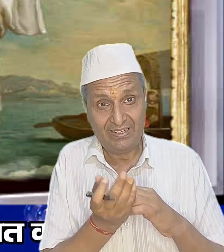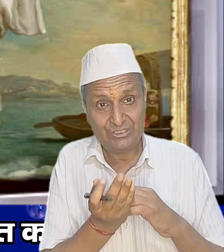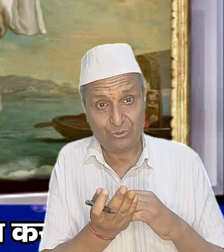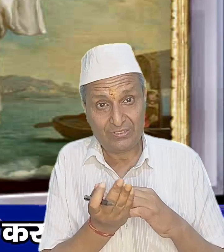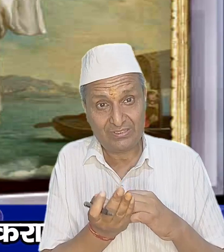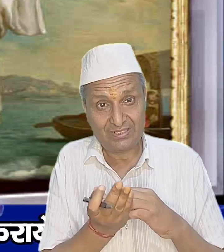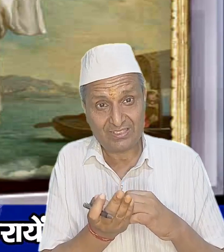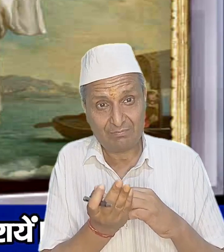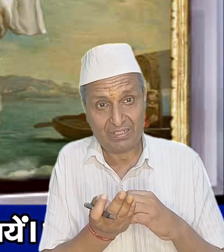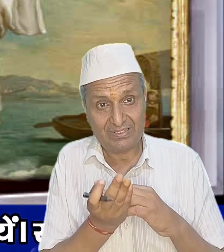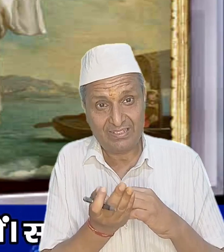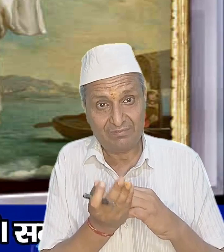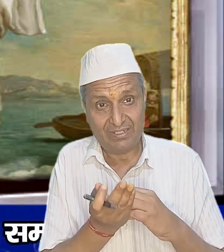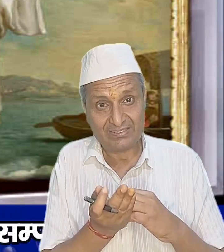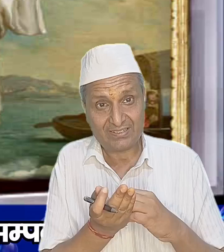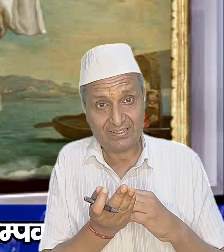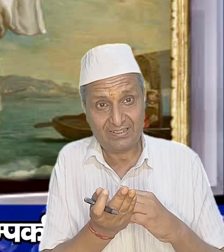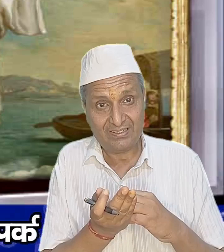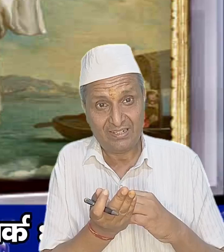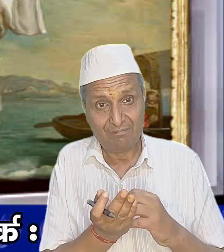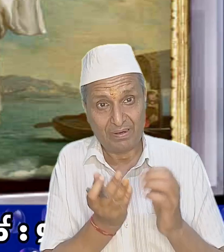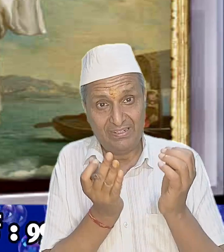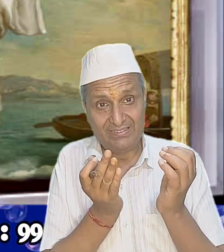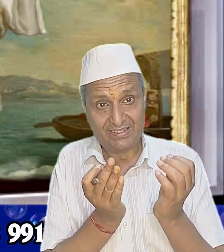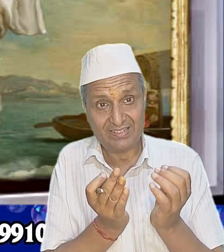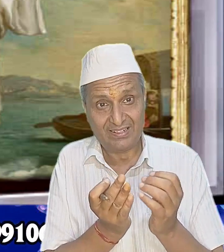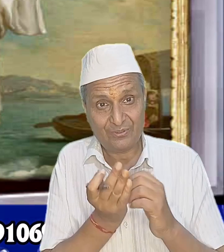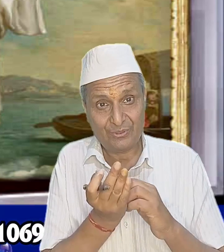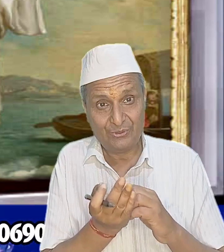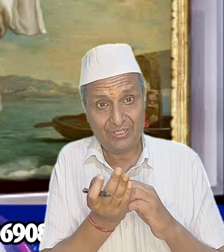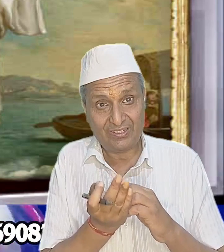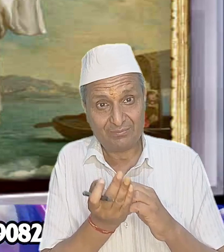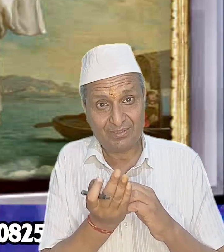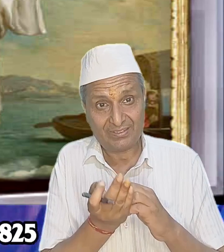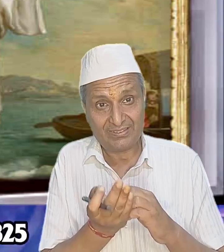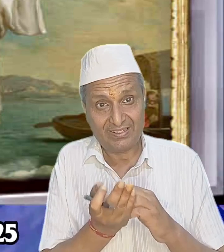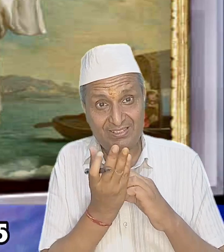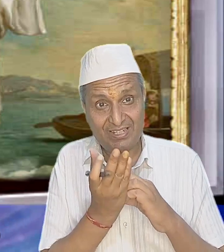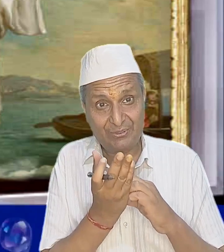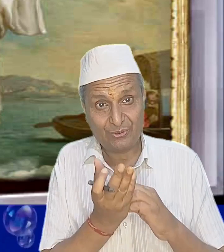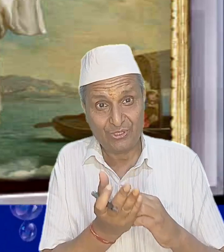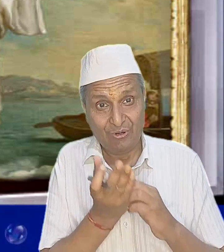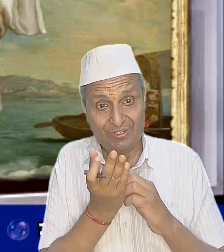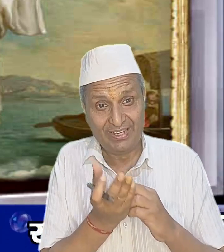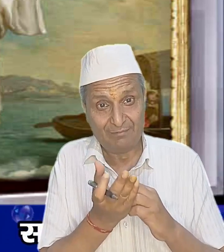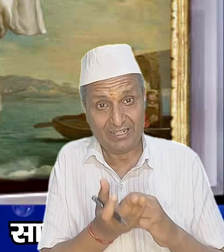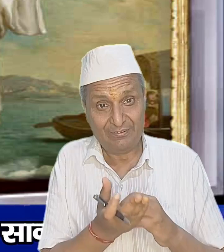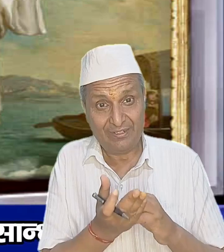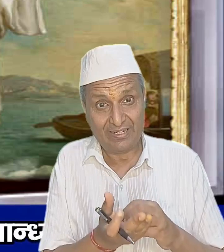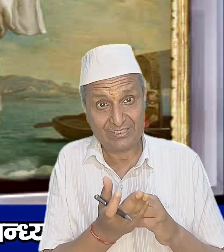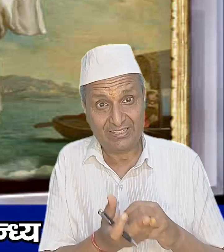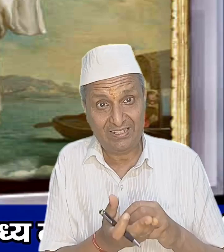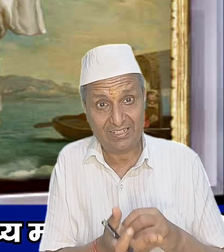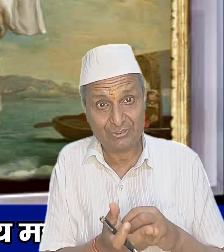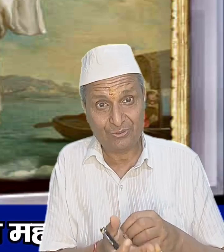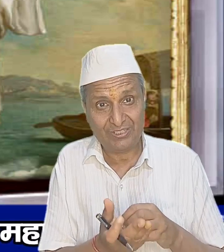किए, और उन पापाओं के सामने, पिताजियों के सामने नौजवान बच्चों को काटना शुरू किया, यहां से चूरी चलानी शुरू करते, 2 भागों में काटा